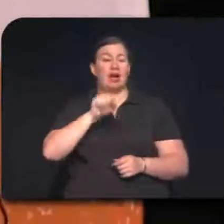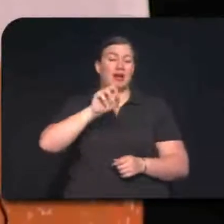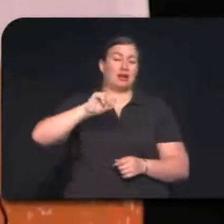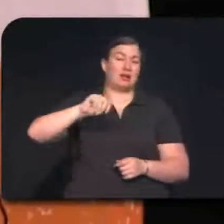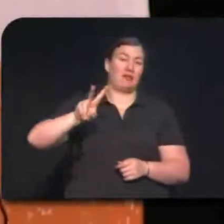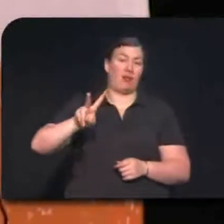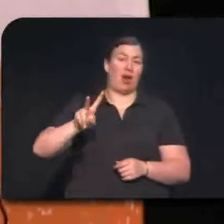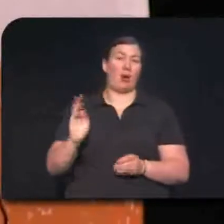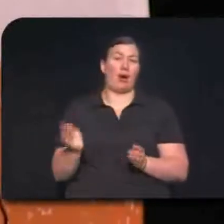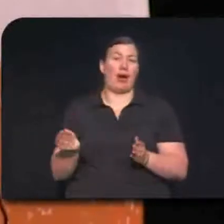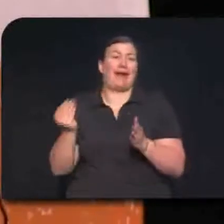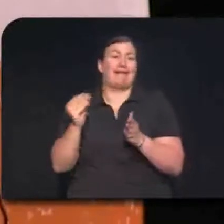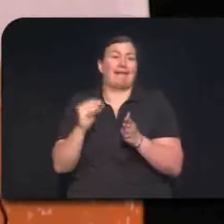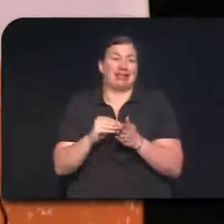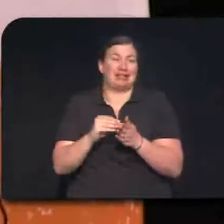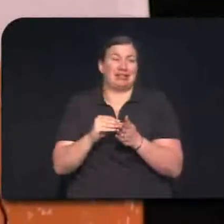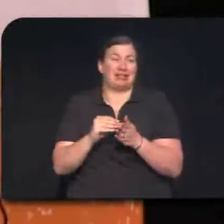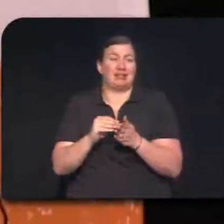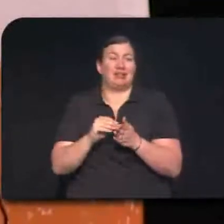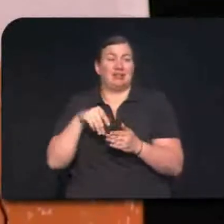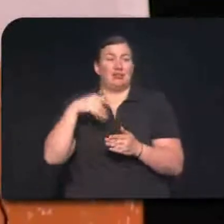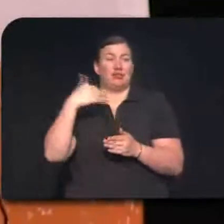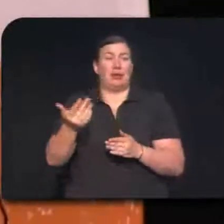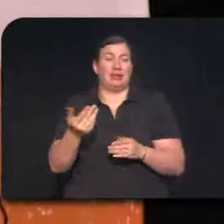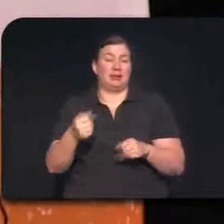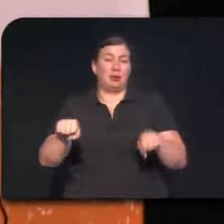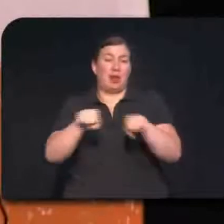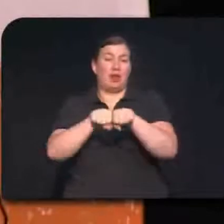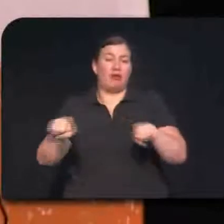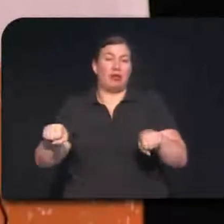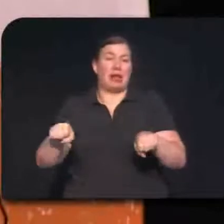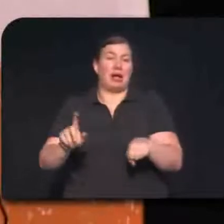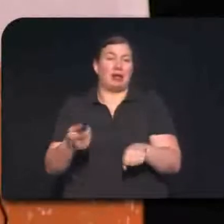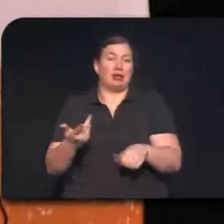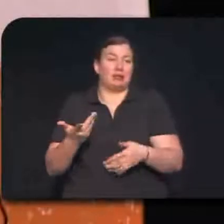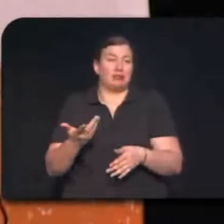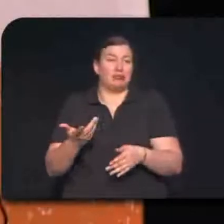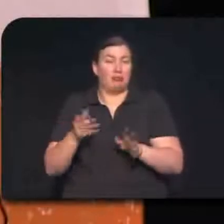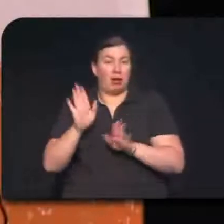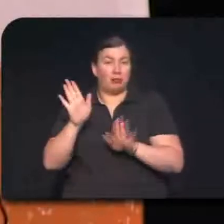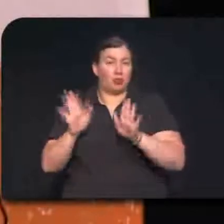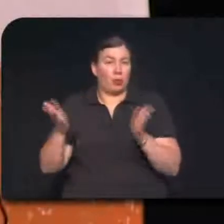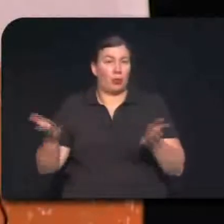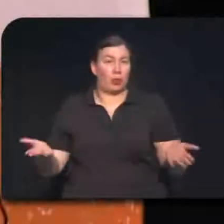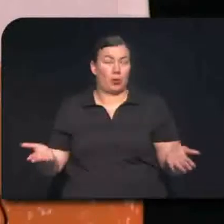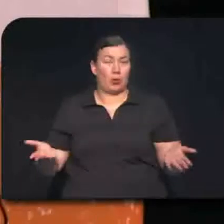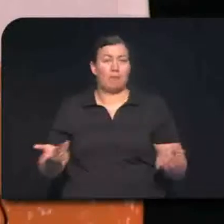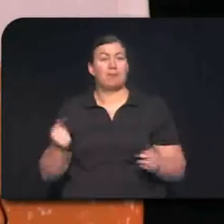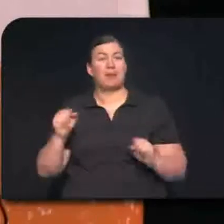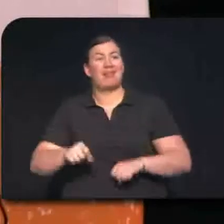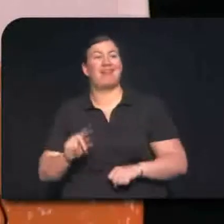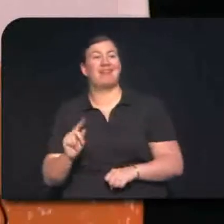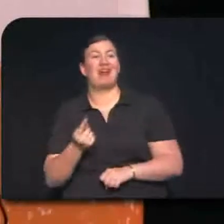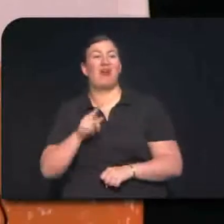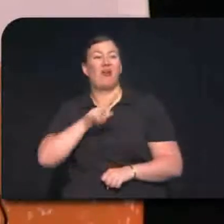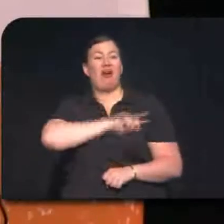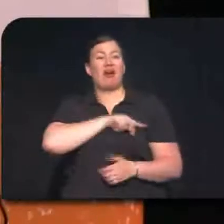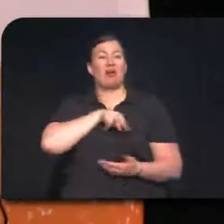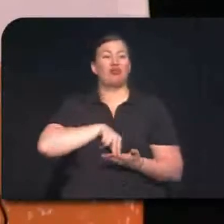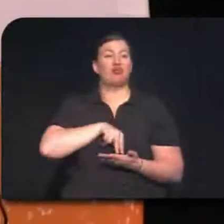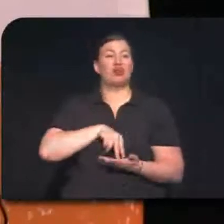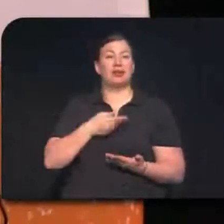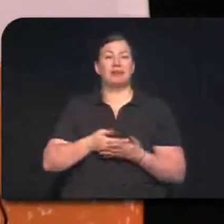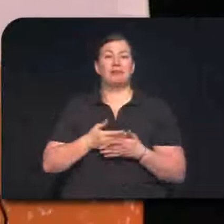abzustimmen dann halt offline es kann aber auch völlig eigenständig stehen dass wir zum Beispiel irgendwelche Personalentscheidungen im